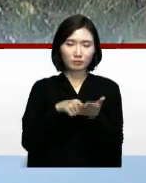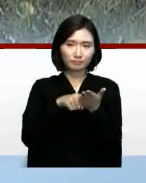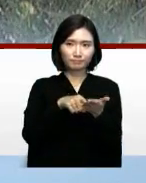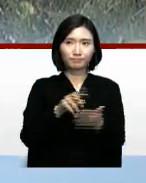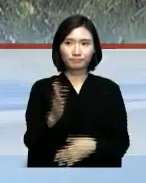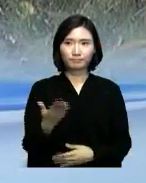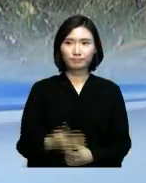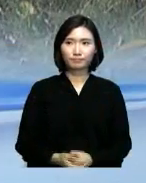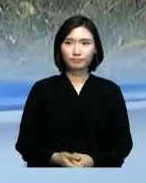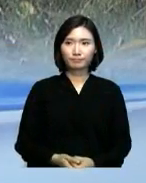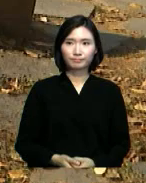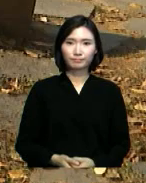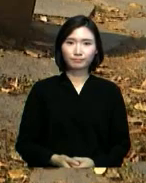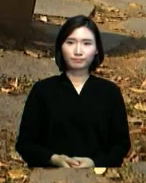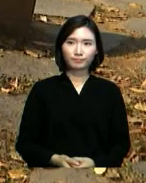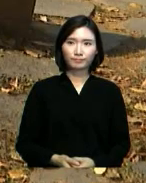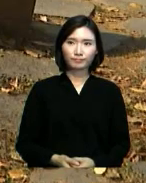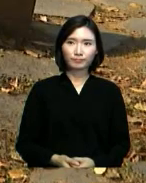김정필 기자의 보도입니다.